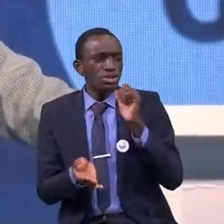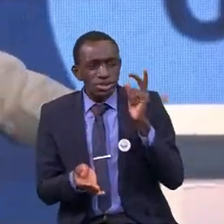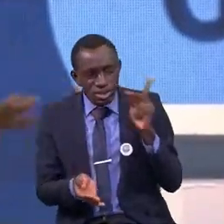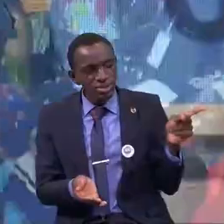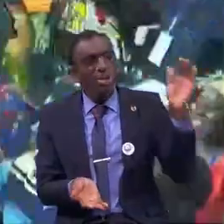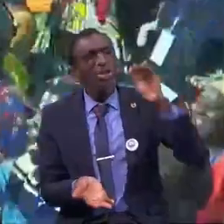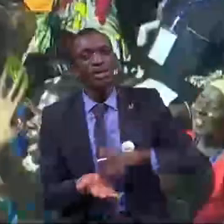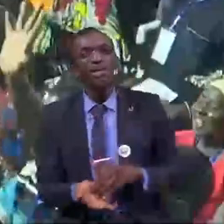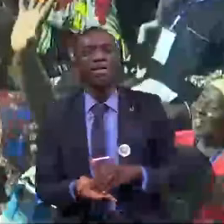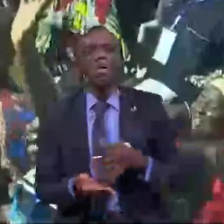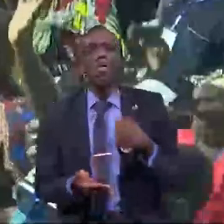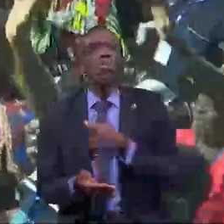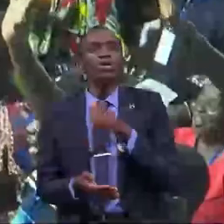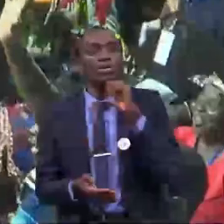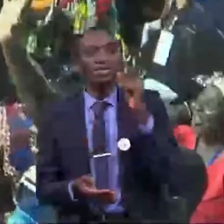J'ai dit, on ne te voit plus.